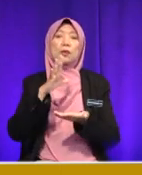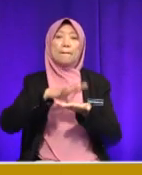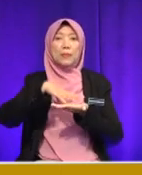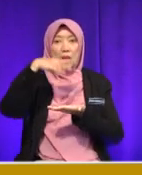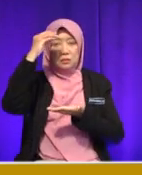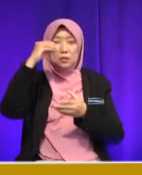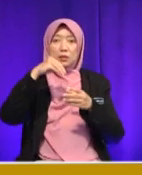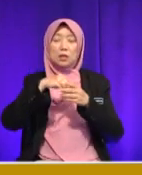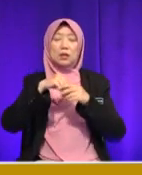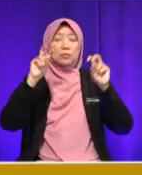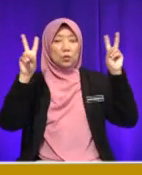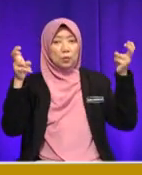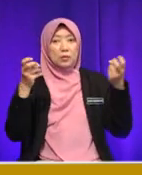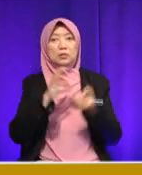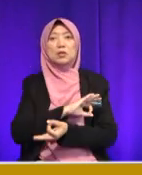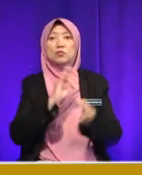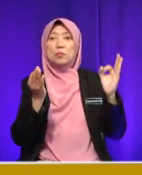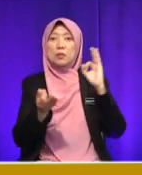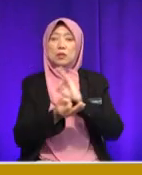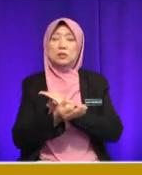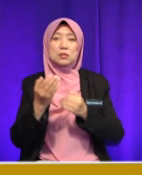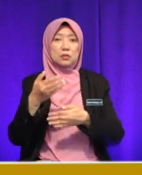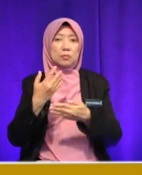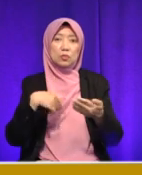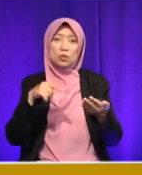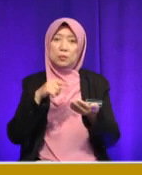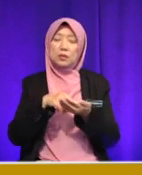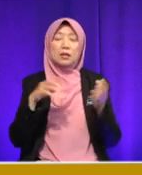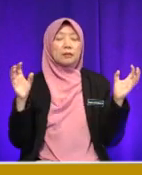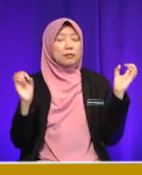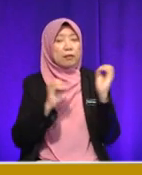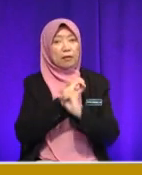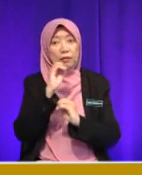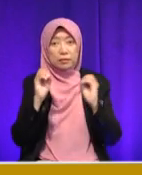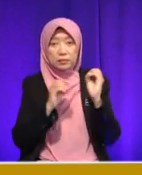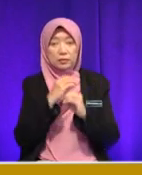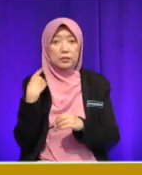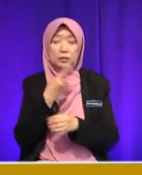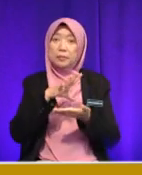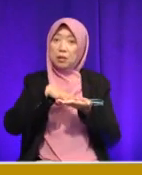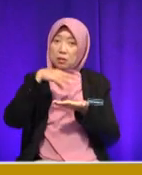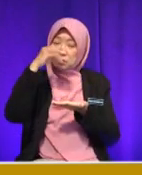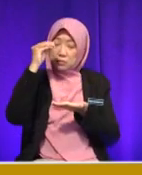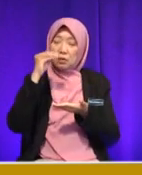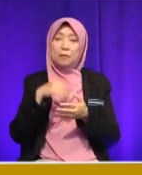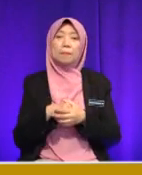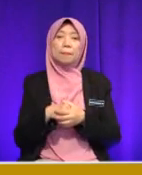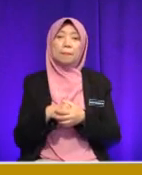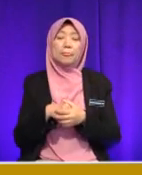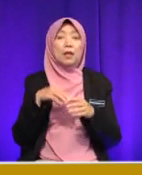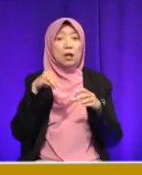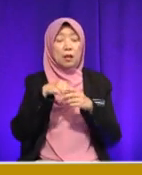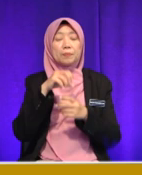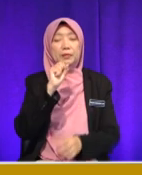dalam topik transformasi. Sebelum ni memang tak ada perkataan teselasi ini bila kita belajar topik ni. Dalam